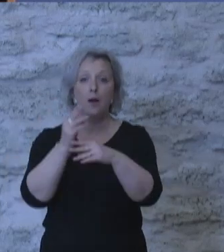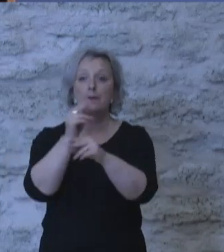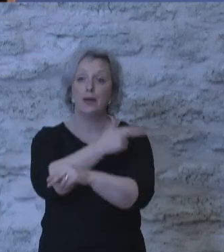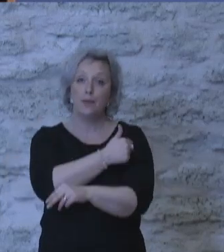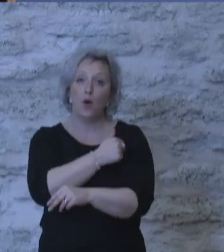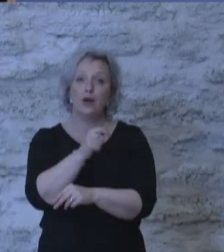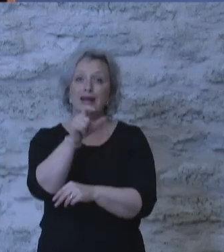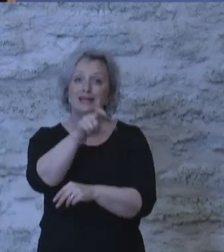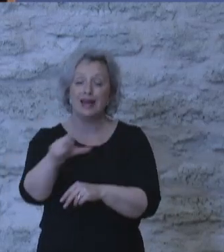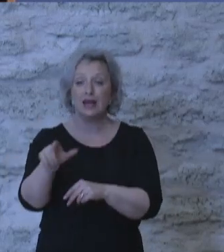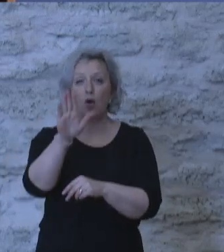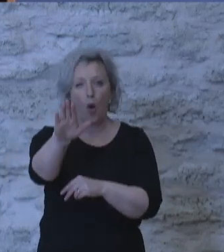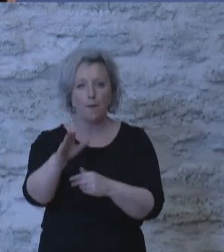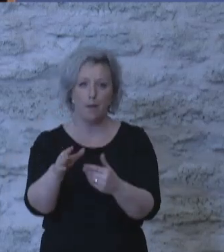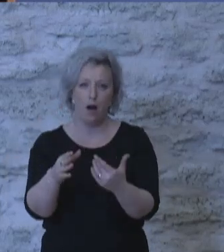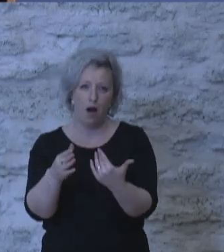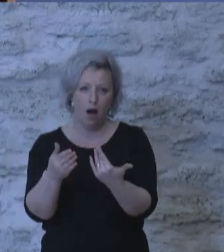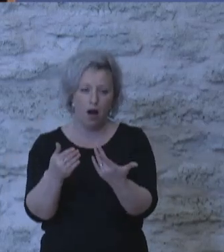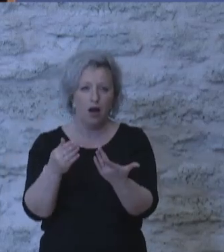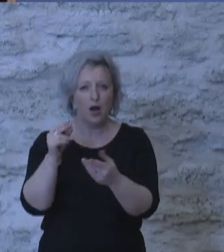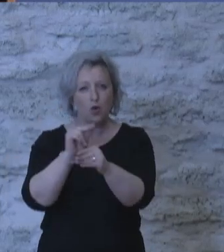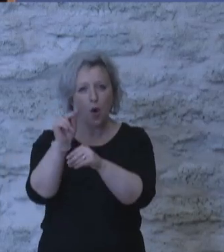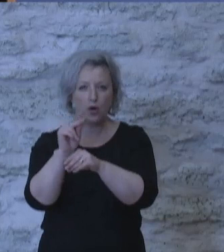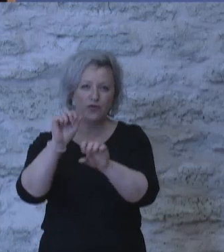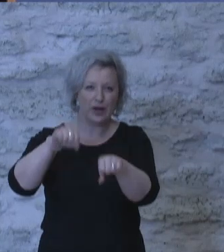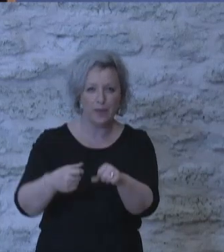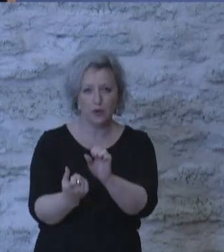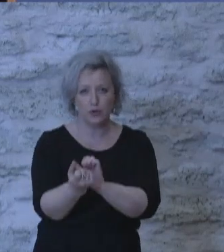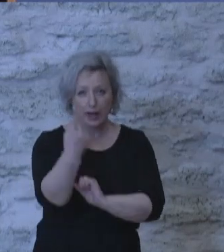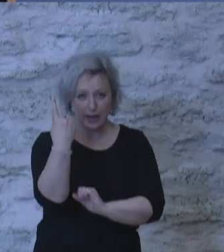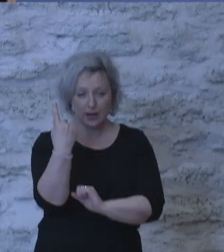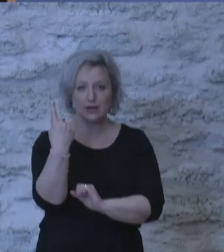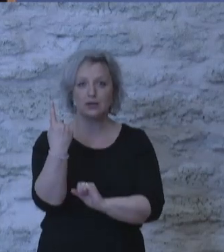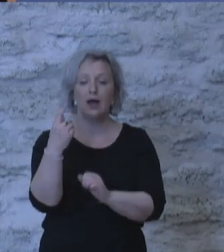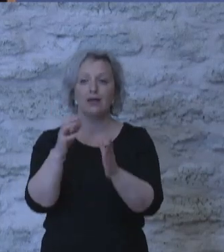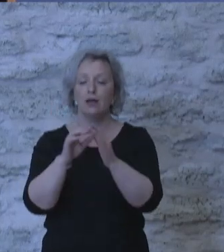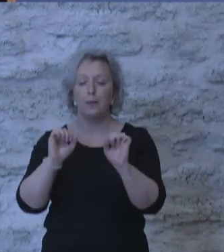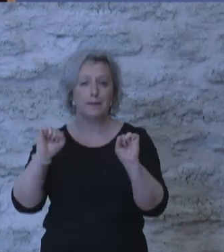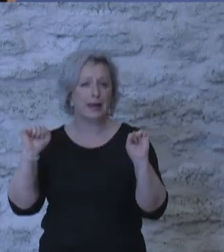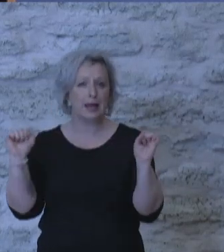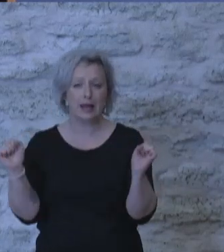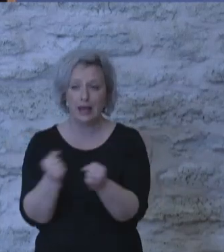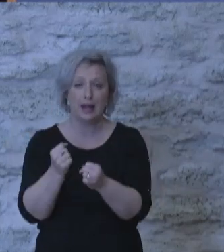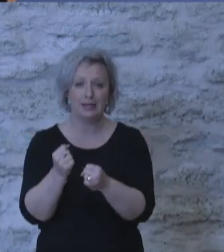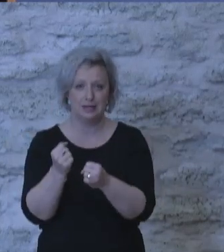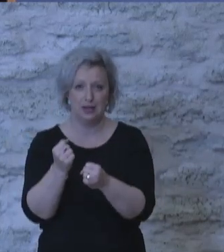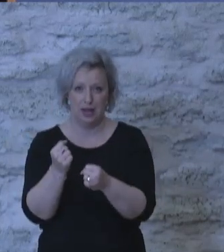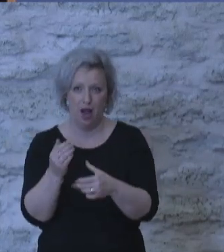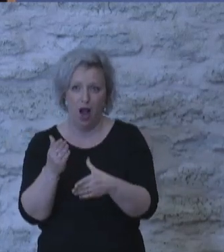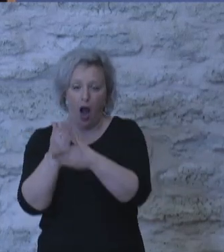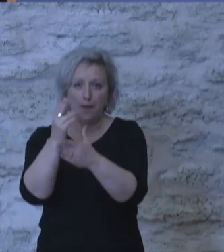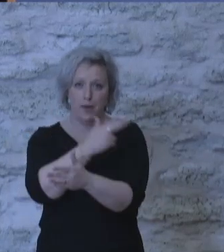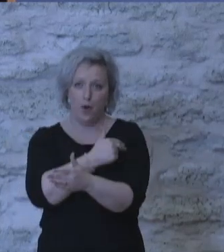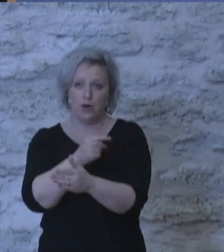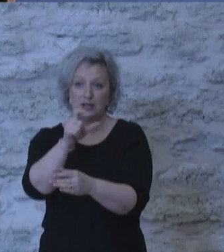institutsioon üldse tekkis meile, siis sisuliselt üleöö võeti abipolitseinikeks, noh,